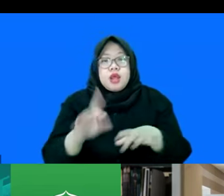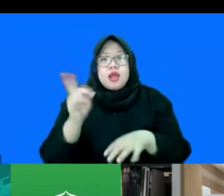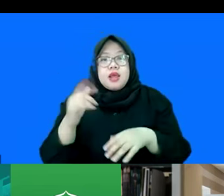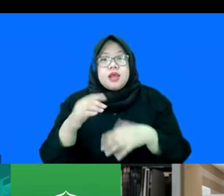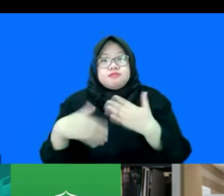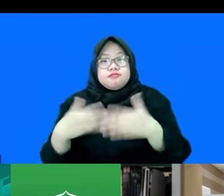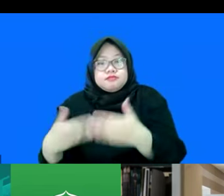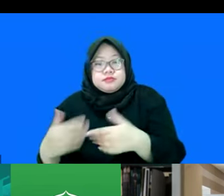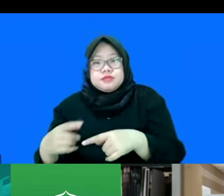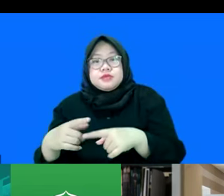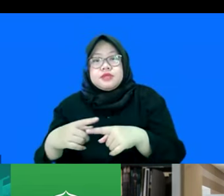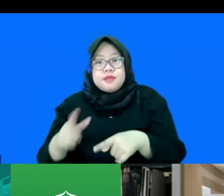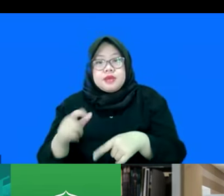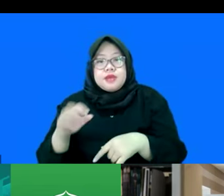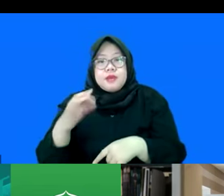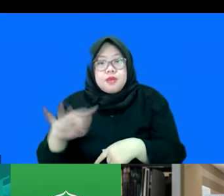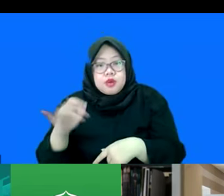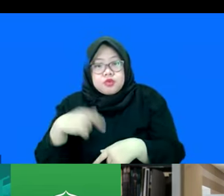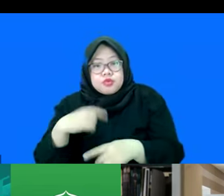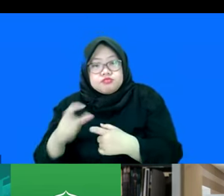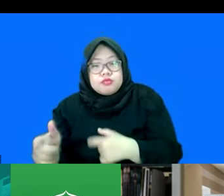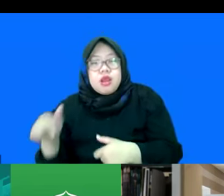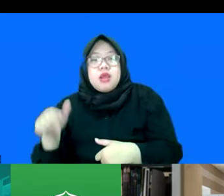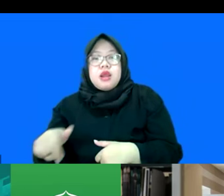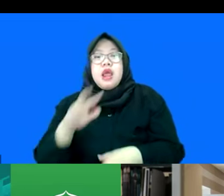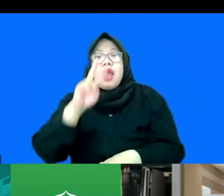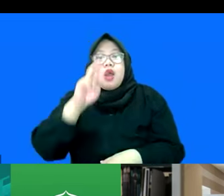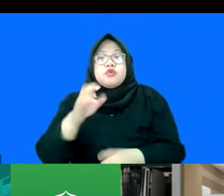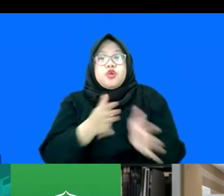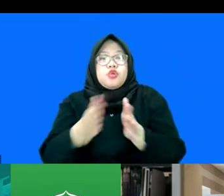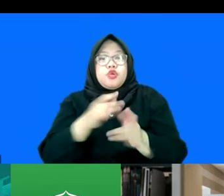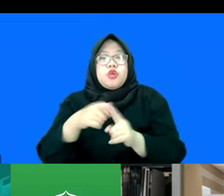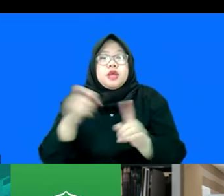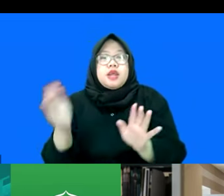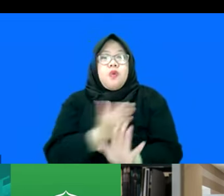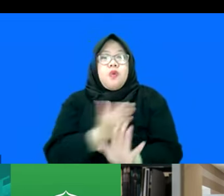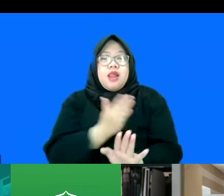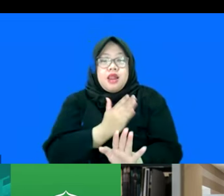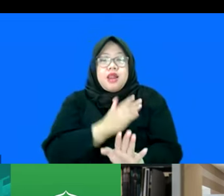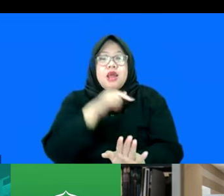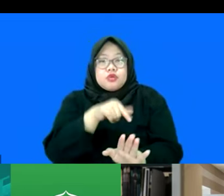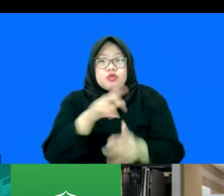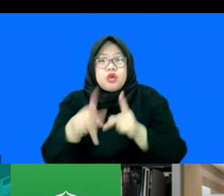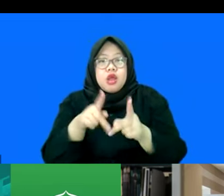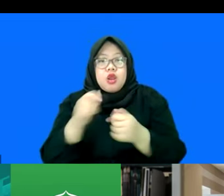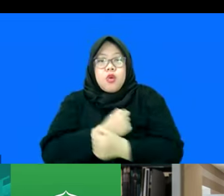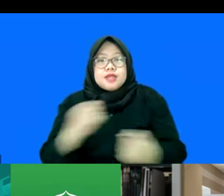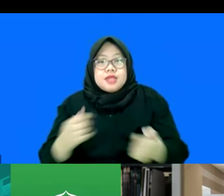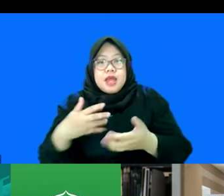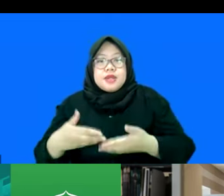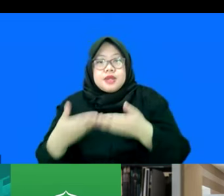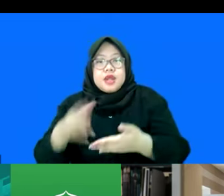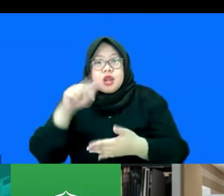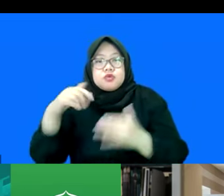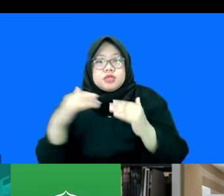itu diupayakan untuk dikontrol. Tapi ya itu tadi, ini juga kalau kewenangan diberikan tentu harus diimbangi juga dengan pengawasan. Pertanyaannya siapa lagi